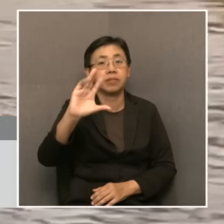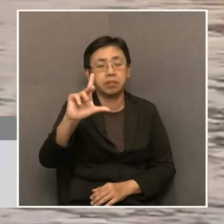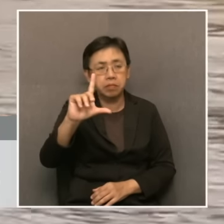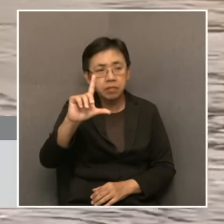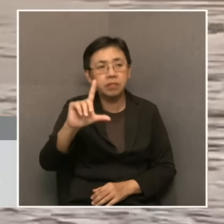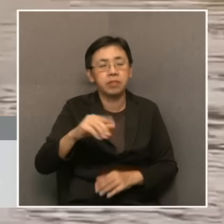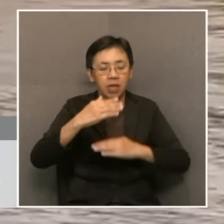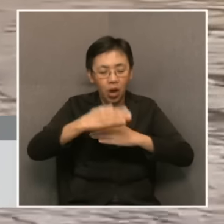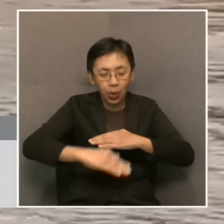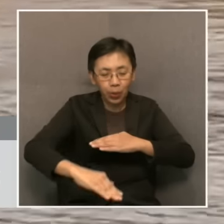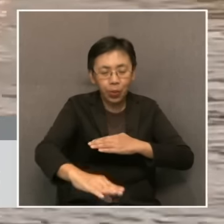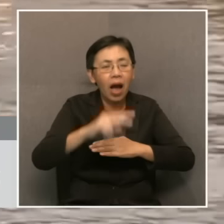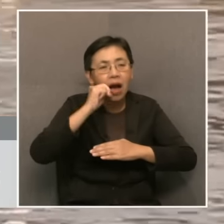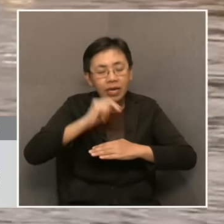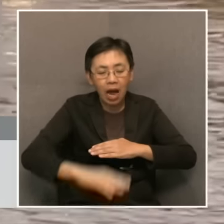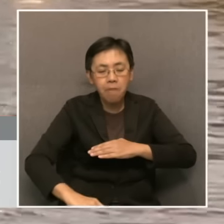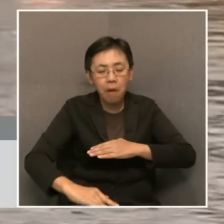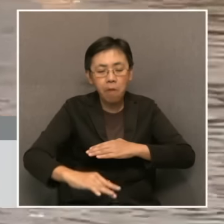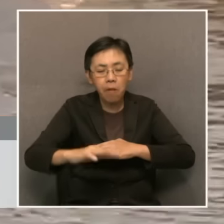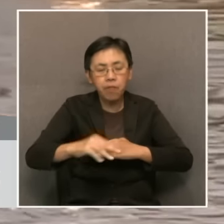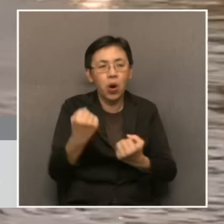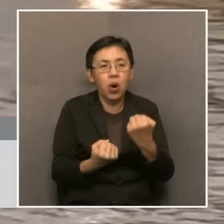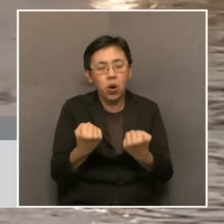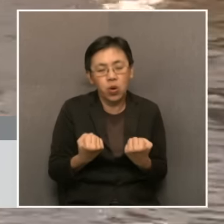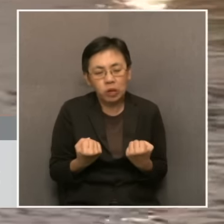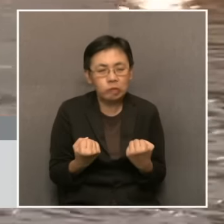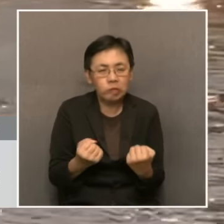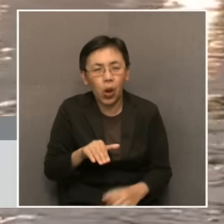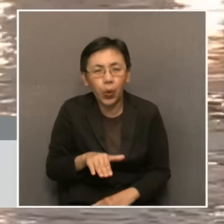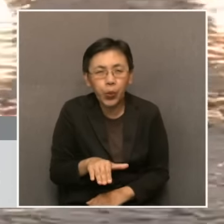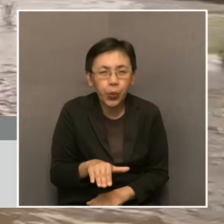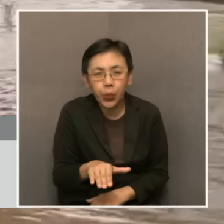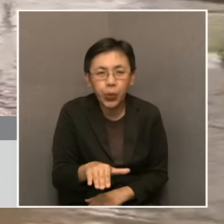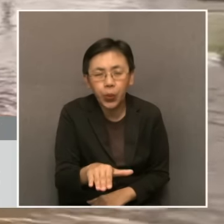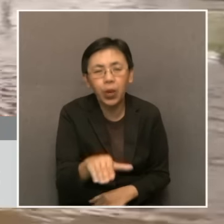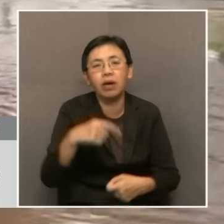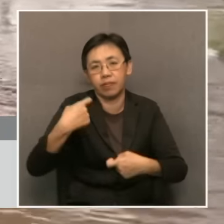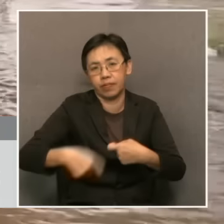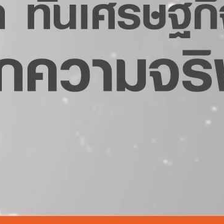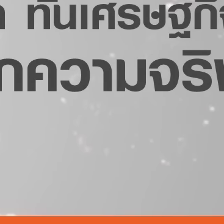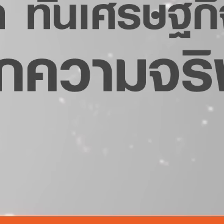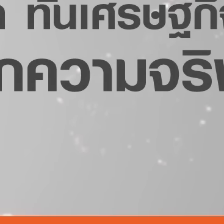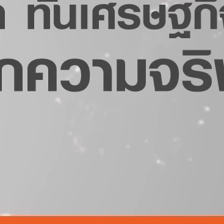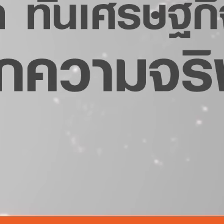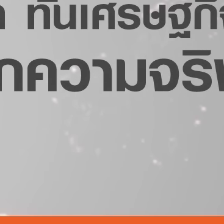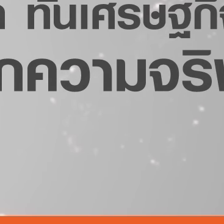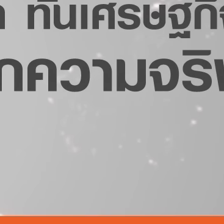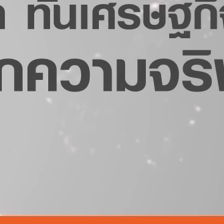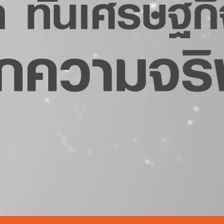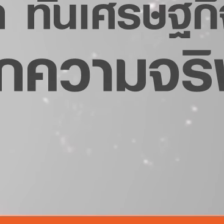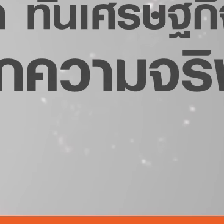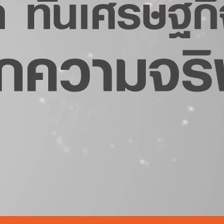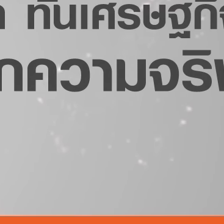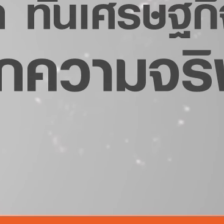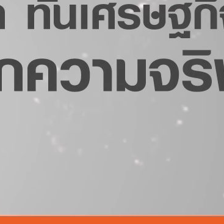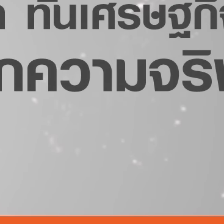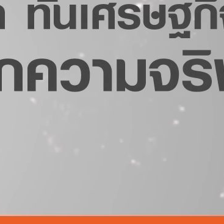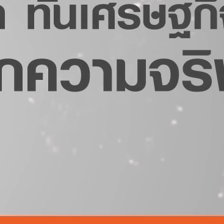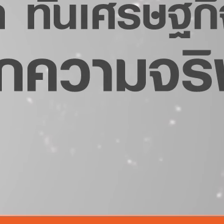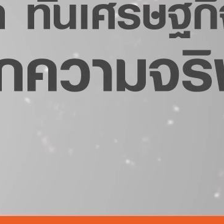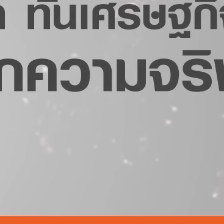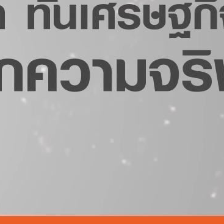ระทะน้ำก็ท่วมถนนเช่นกันทำให้การสัญจรยากลำบากค่ะ อย่าลืมกด Subscribe กดไลค์กดแชร์